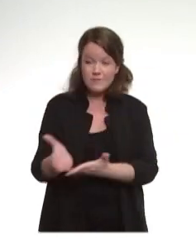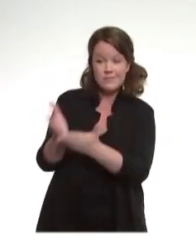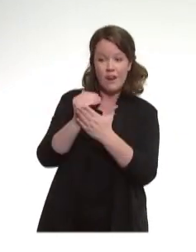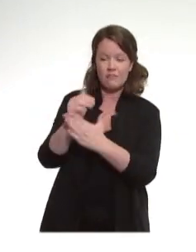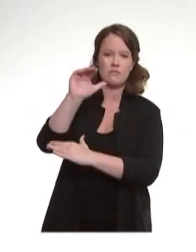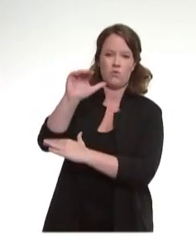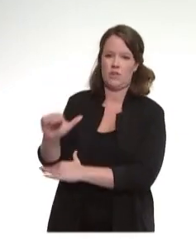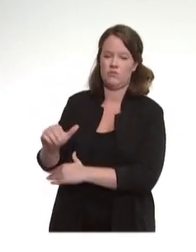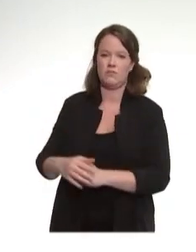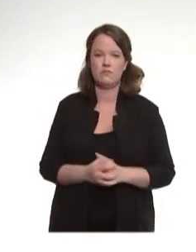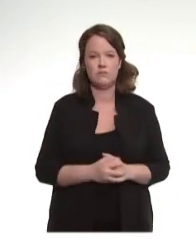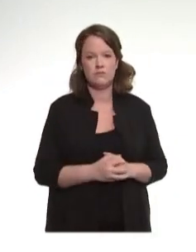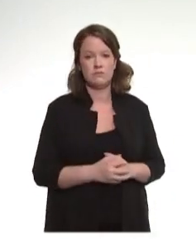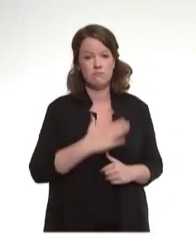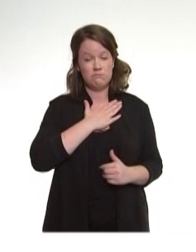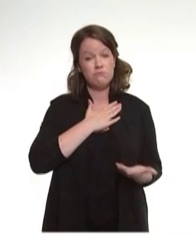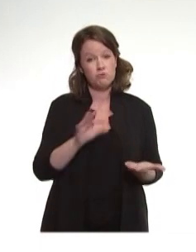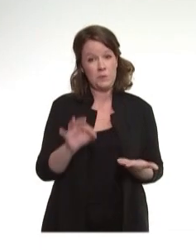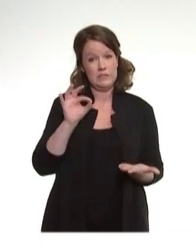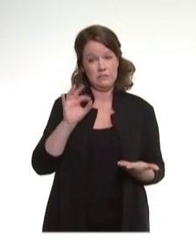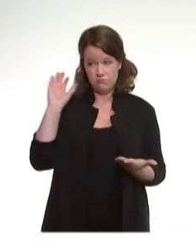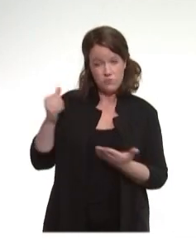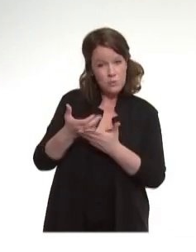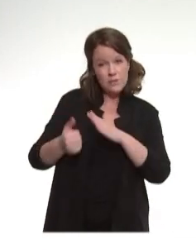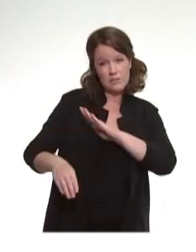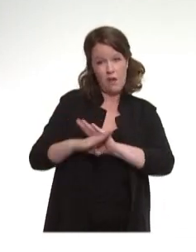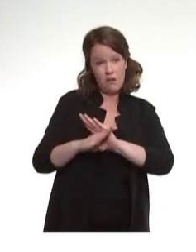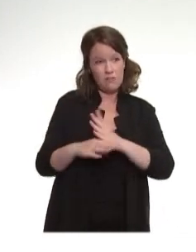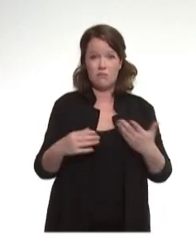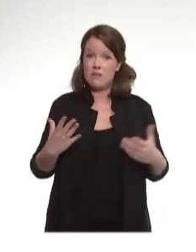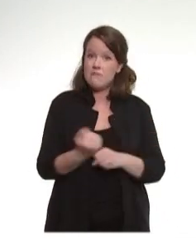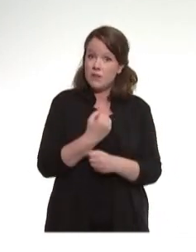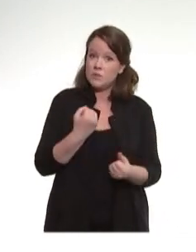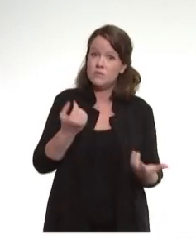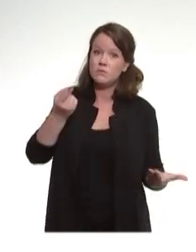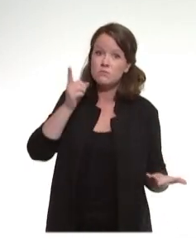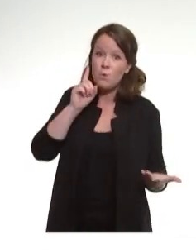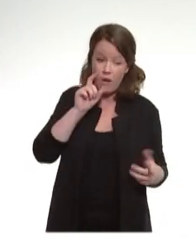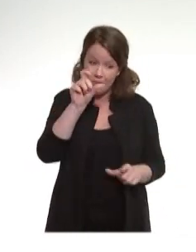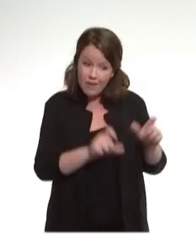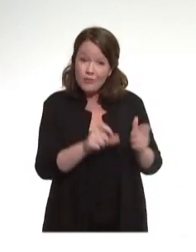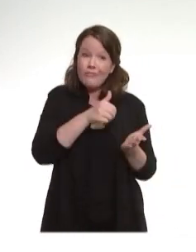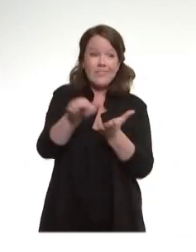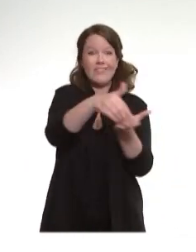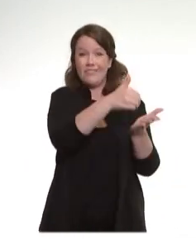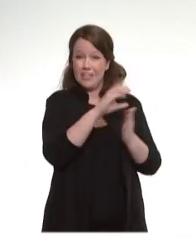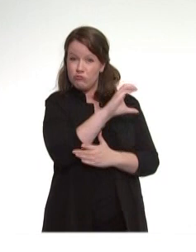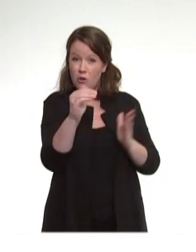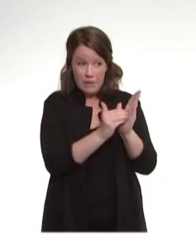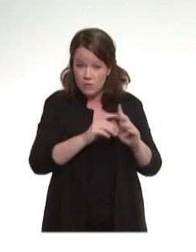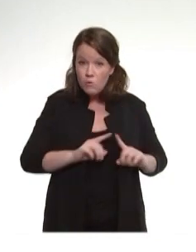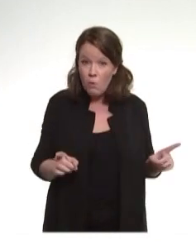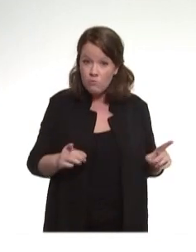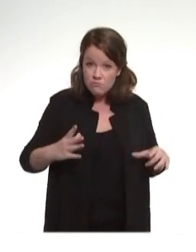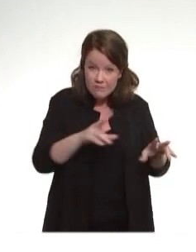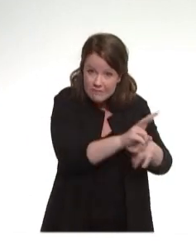le redirai nous a permis d'éviter des centaines de milliers de licenciements et des dizaines de milliers de faillite en france je